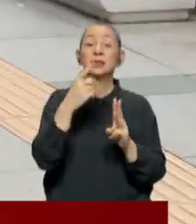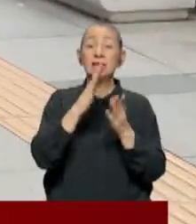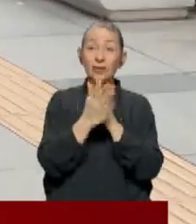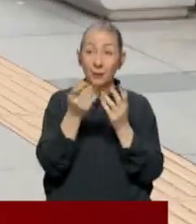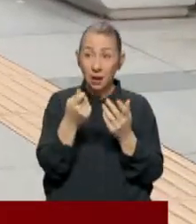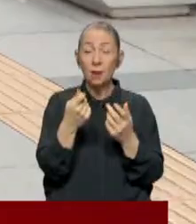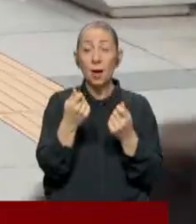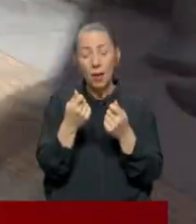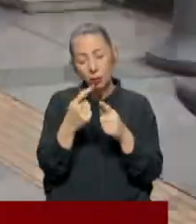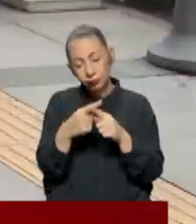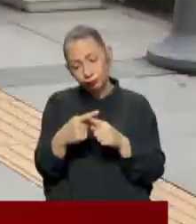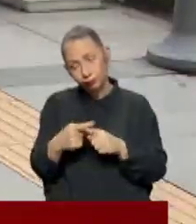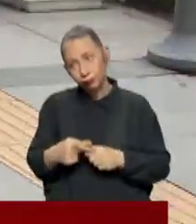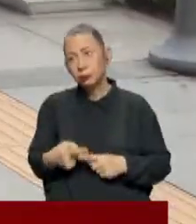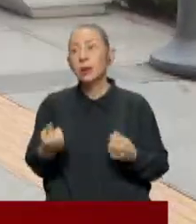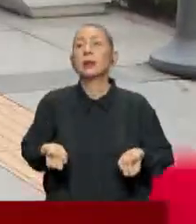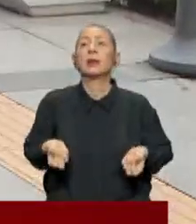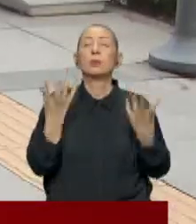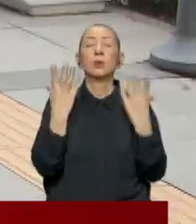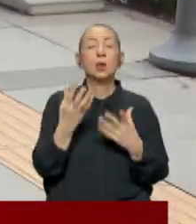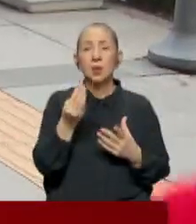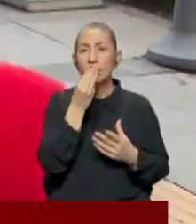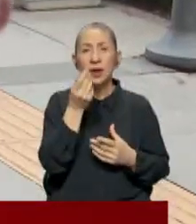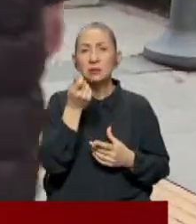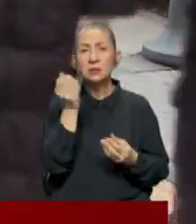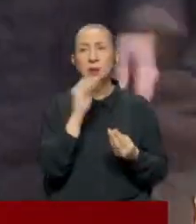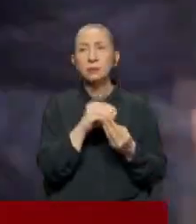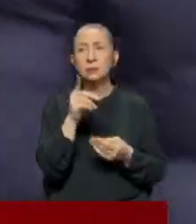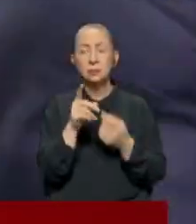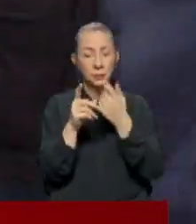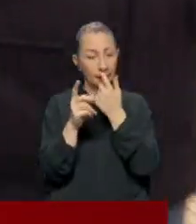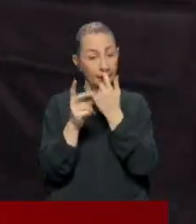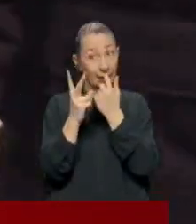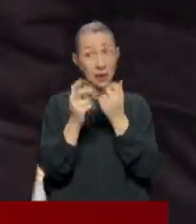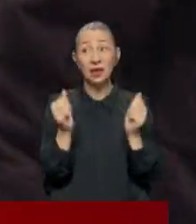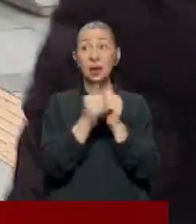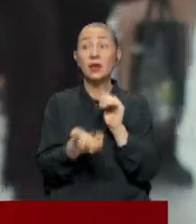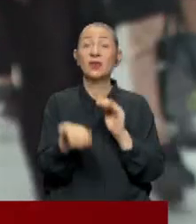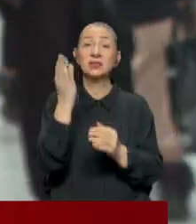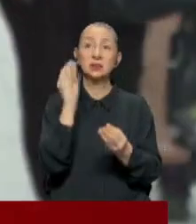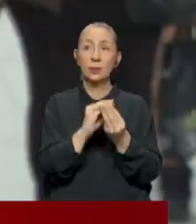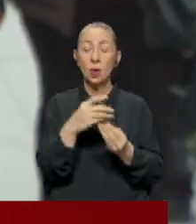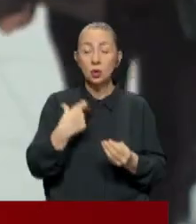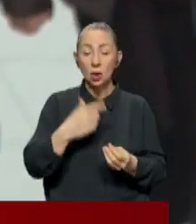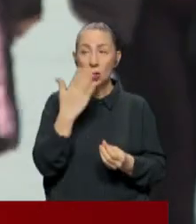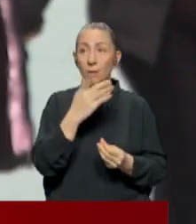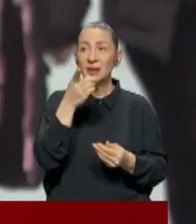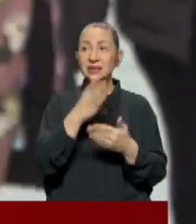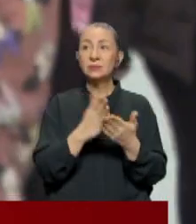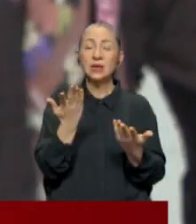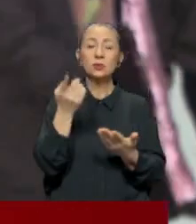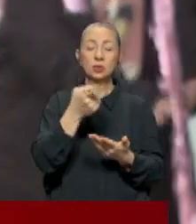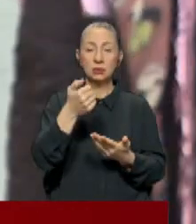parası var. Birçok para var tabii. Yetişemiyoruz yani. Yemek parasına ne kadar zam geldi? İki katına yakın zam geldi. Özel okulların bir kısmı